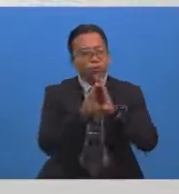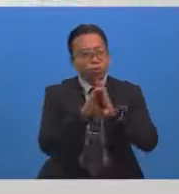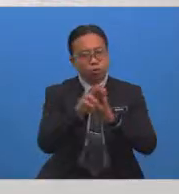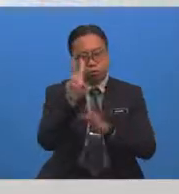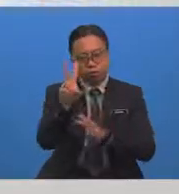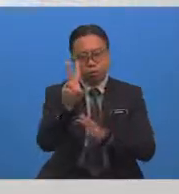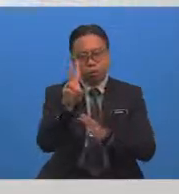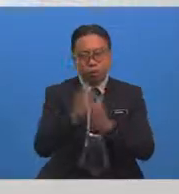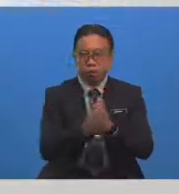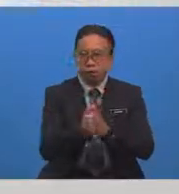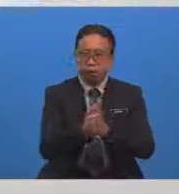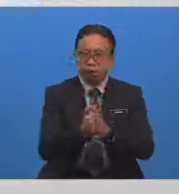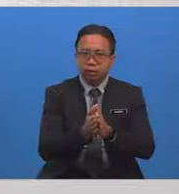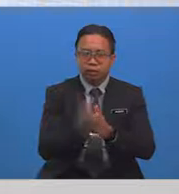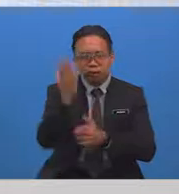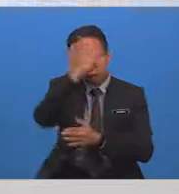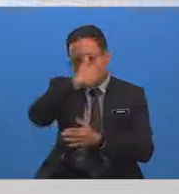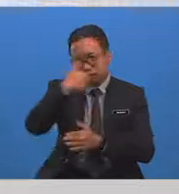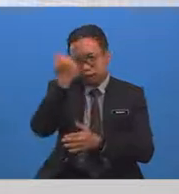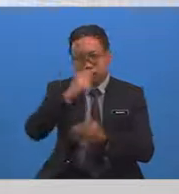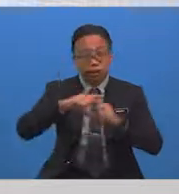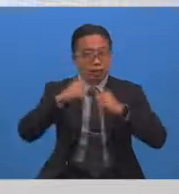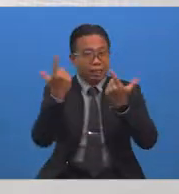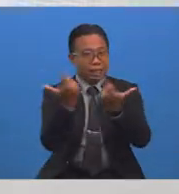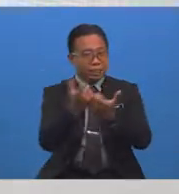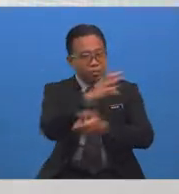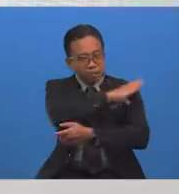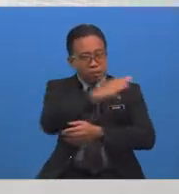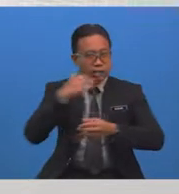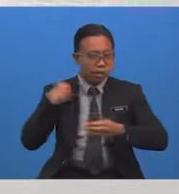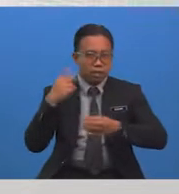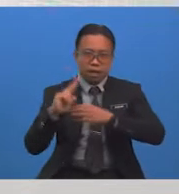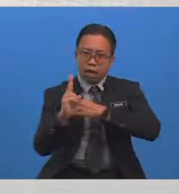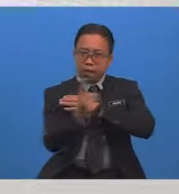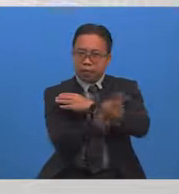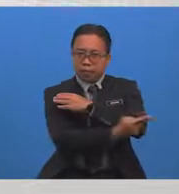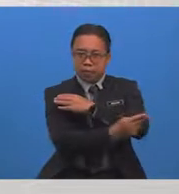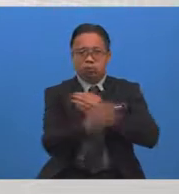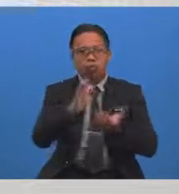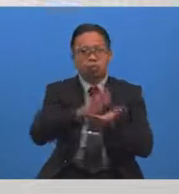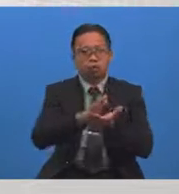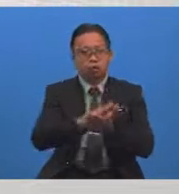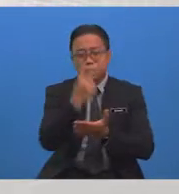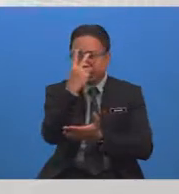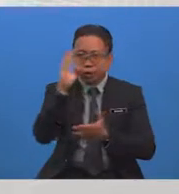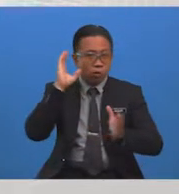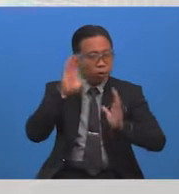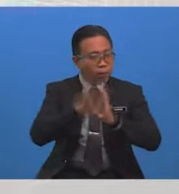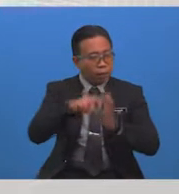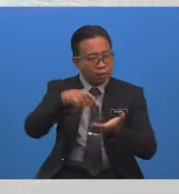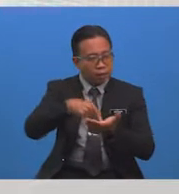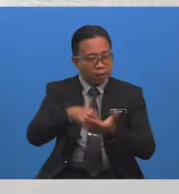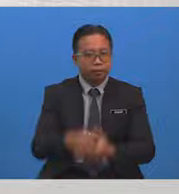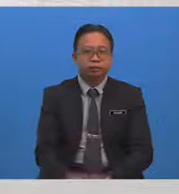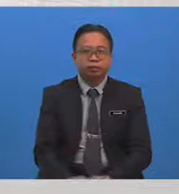rajin menyediakan kelas dan halaman sekolah murid-murid sila Perhatikan gambar ini